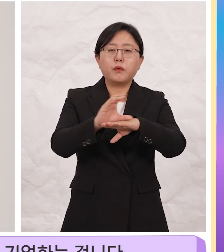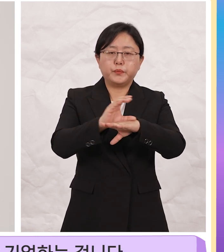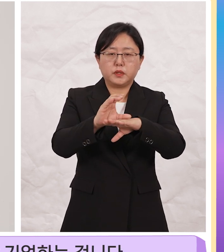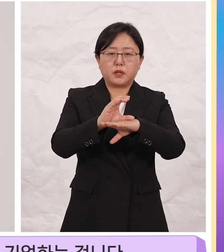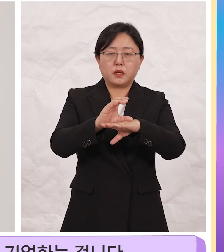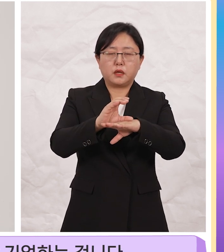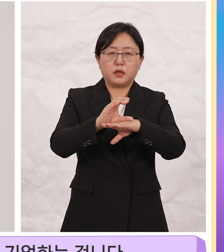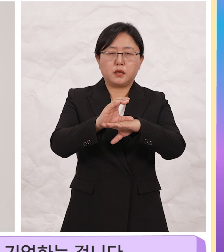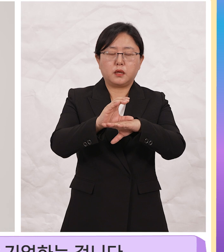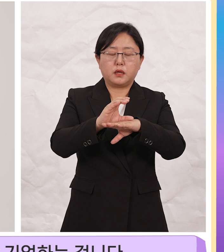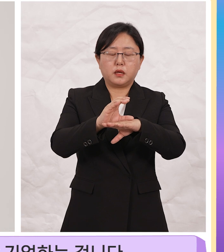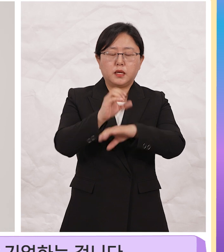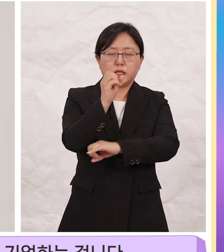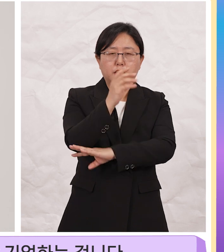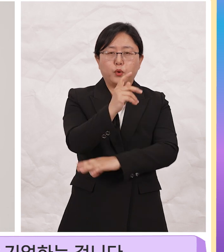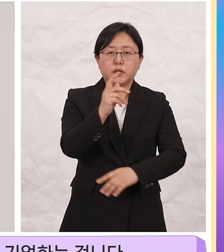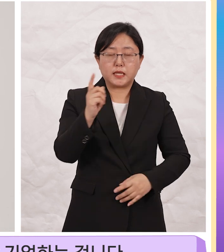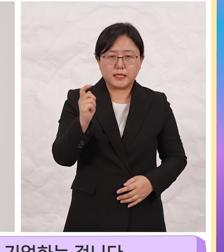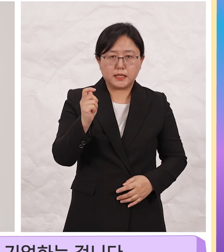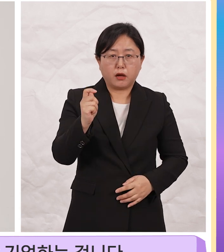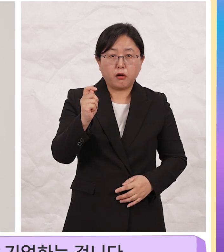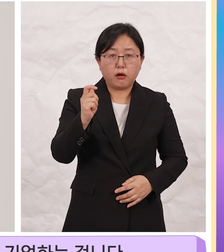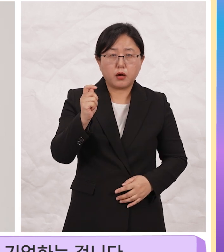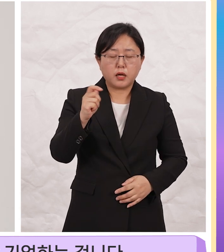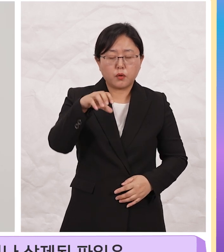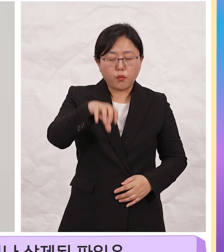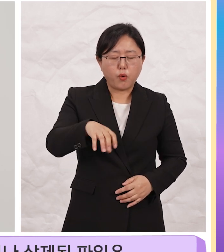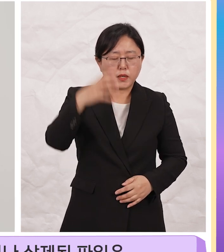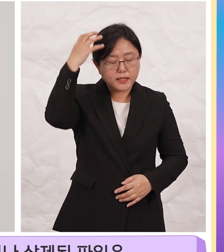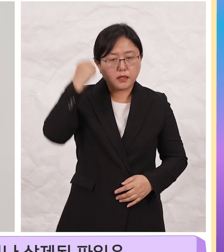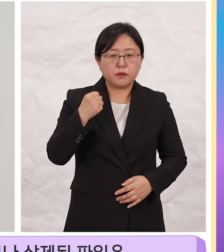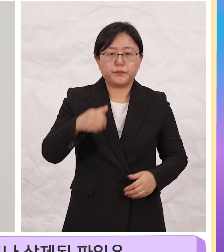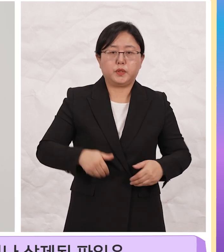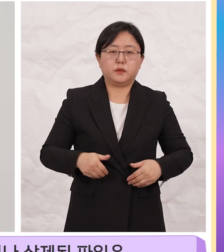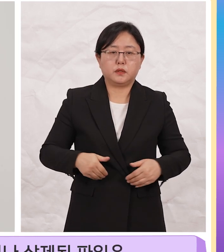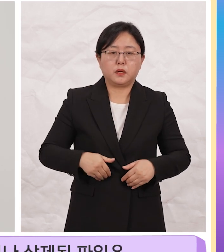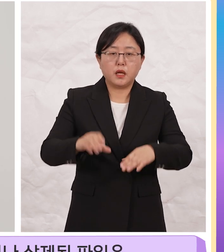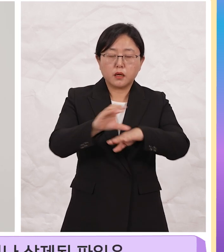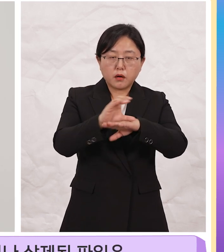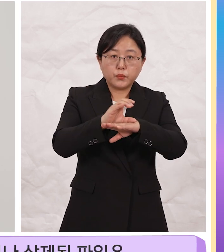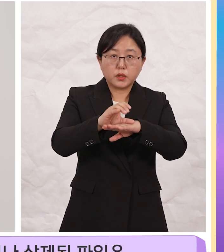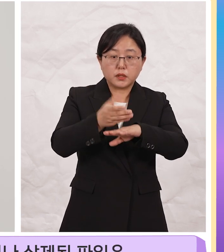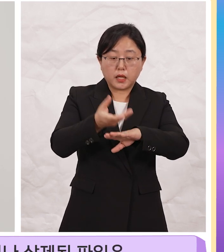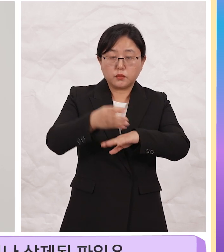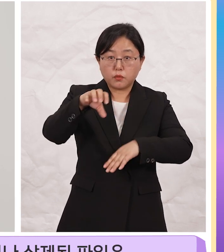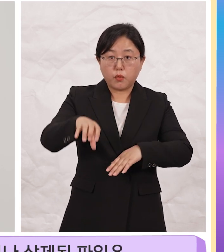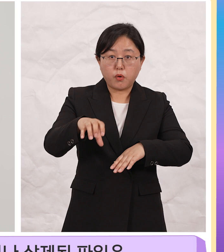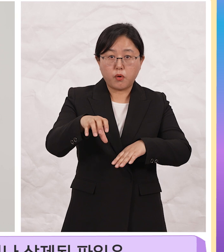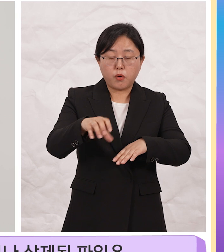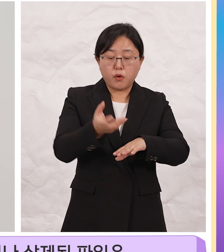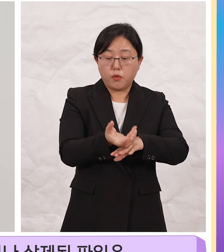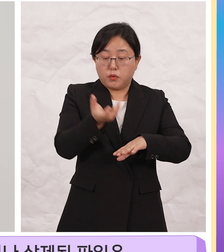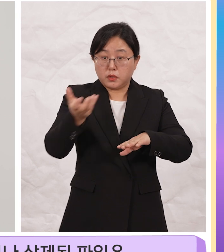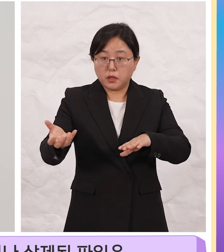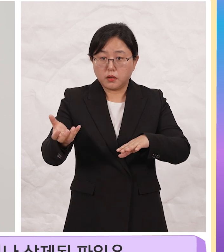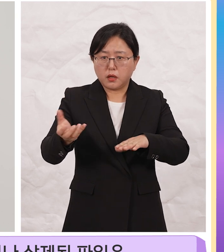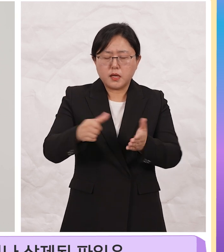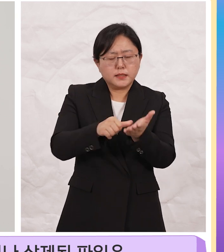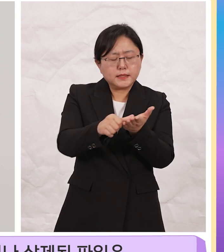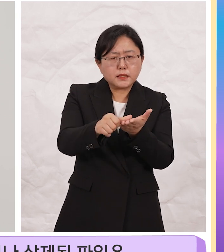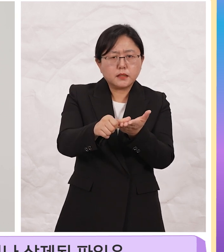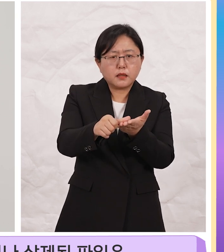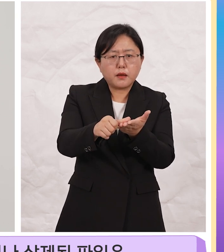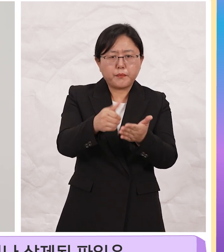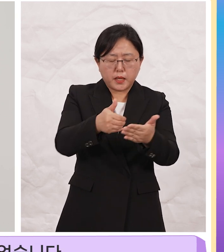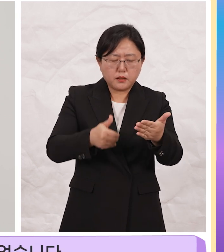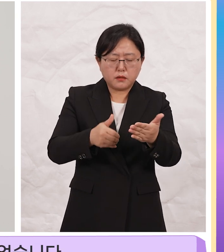저장된 소스 파일의 위치만 기억하는 겁니다. 따라서 컴퓨터에서 다른 위치로 이동하거나